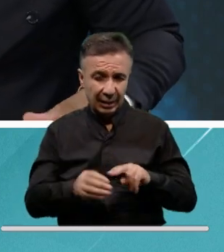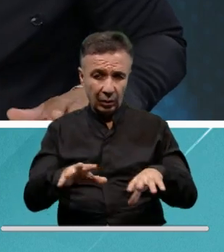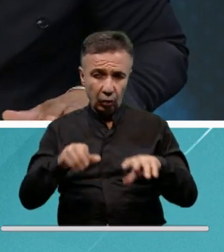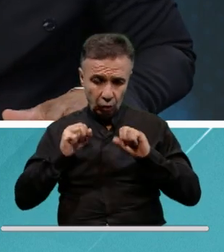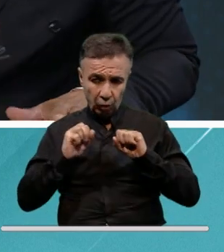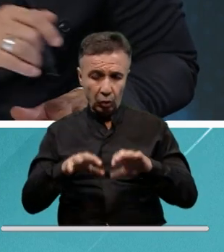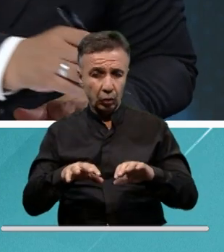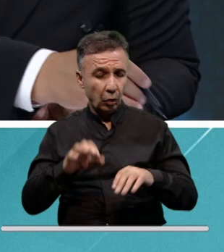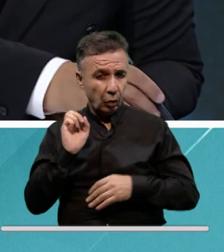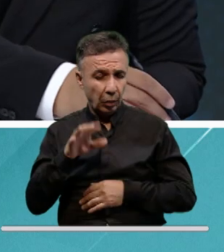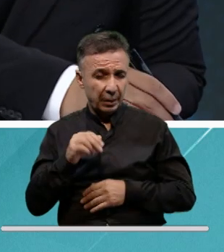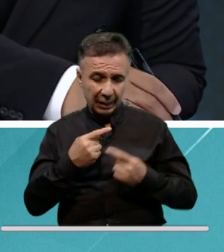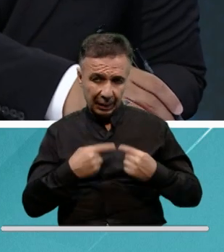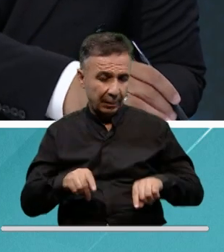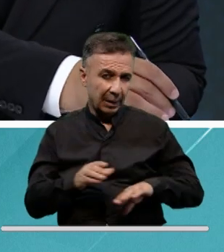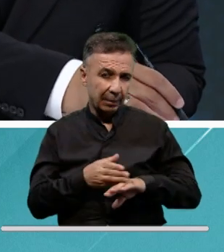imtihan